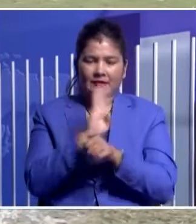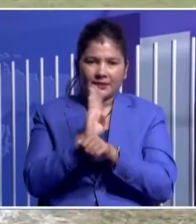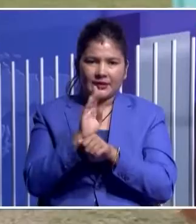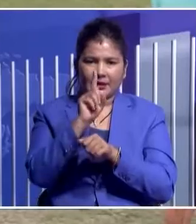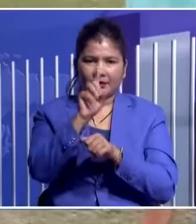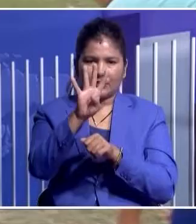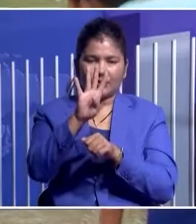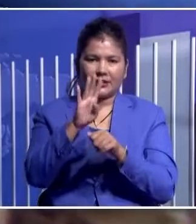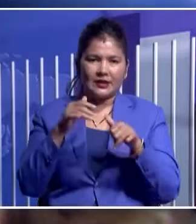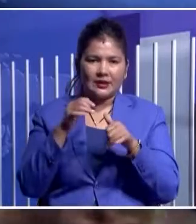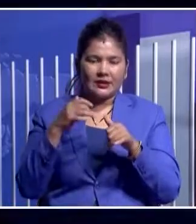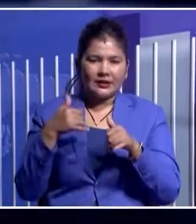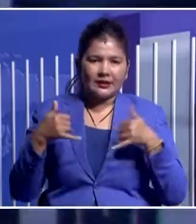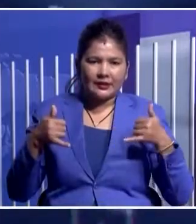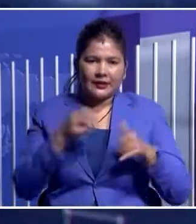अभ्यास गराइँदै।